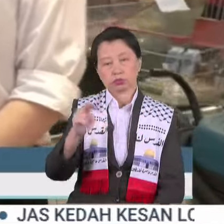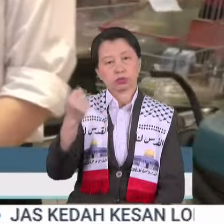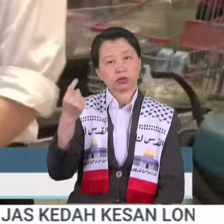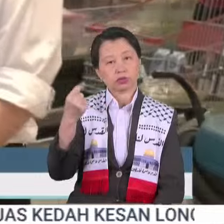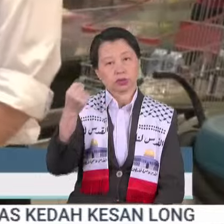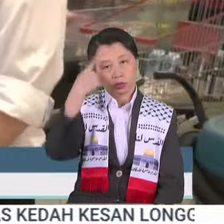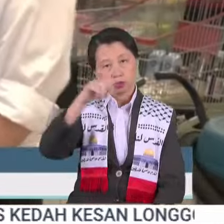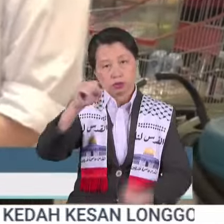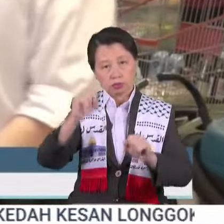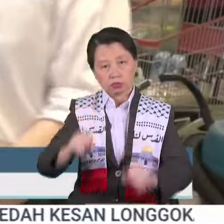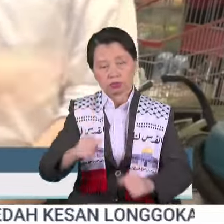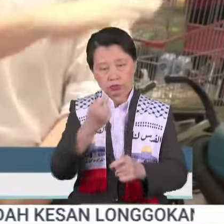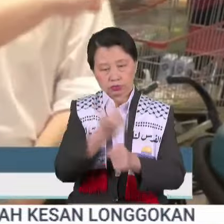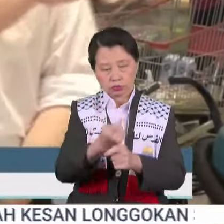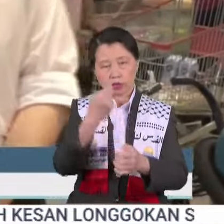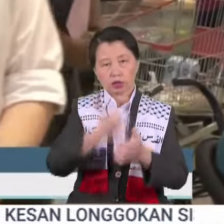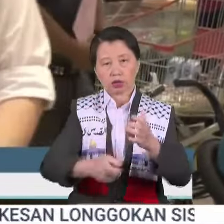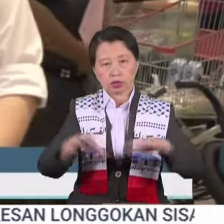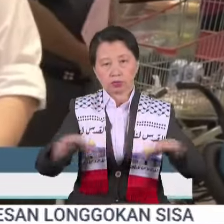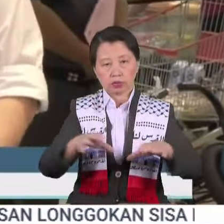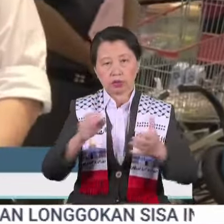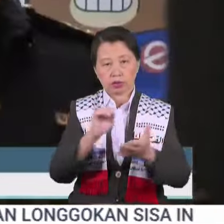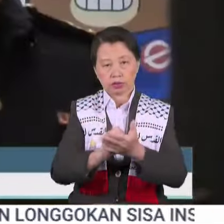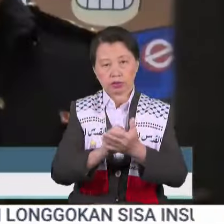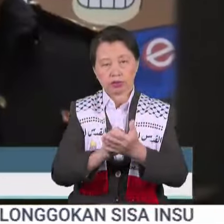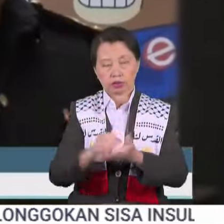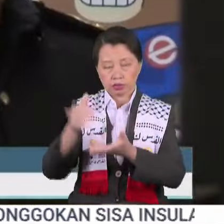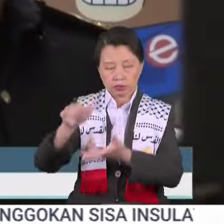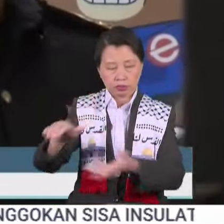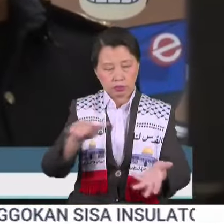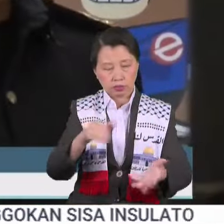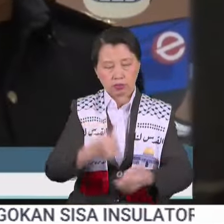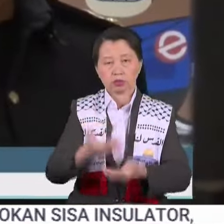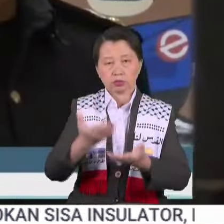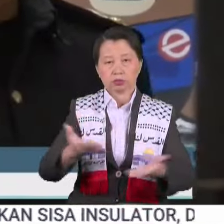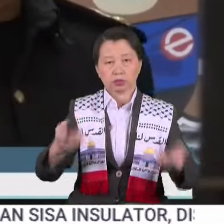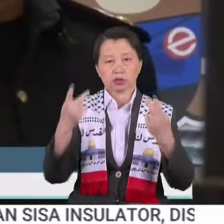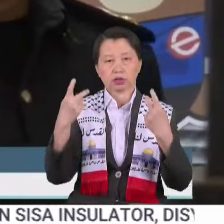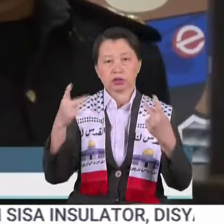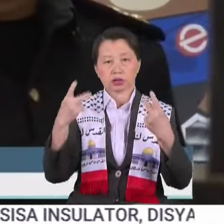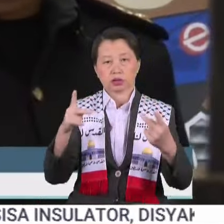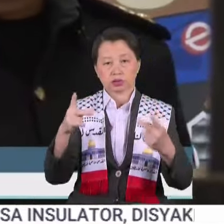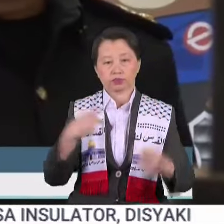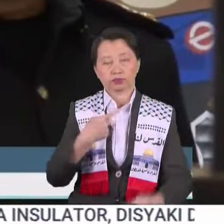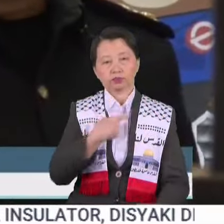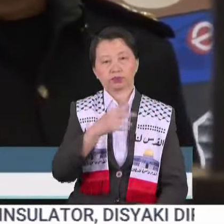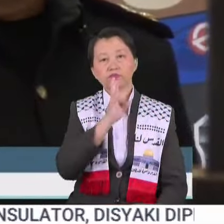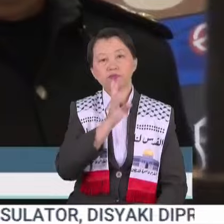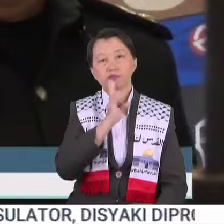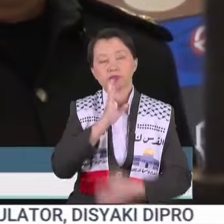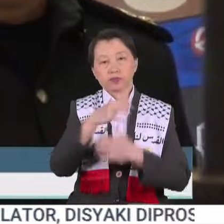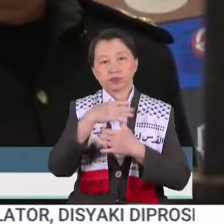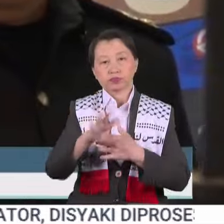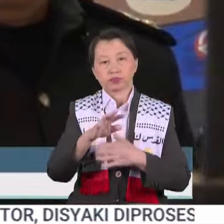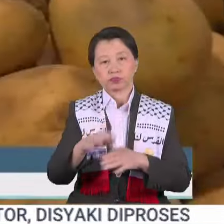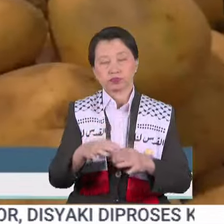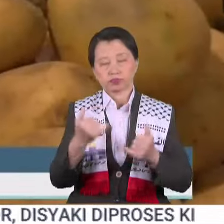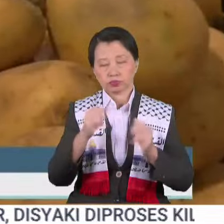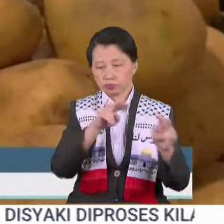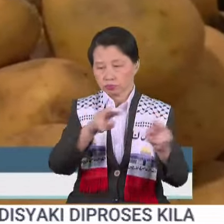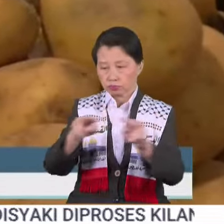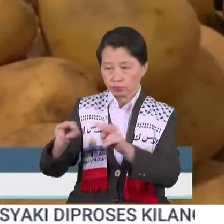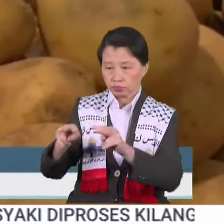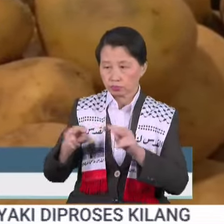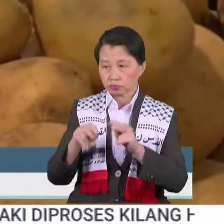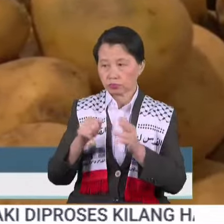bagi membolehkan penentuan harga dibuat di peringkat pemborong dan peruncit. Zulfami menyatakan demikian selepas meninjau barangan